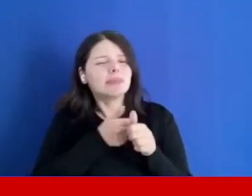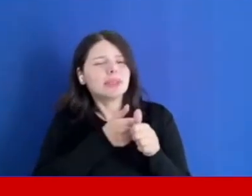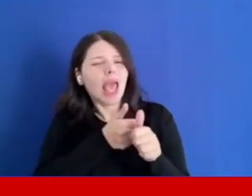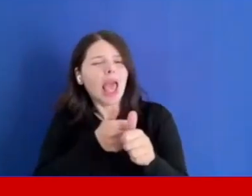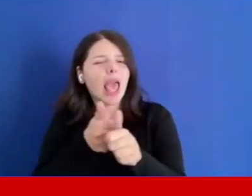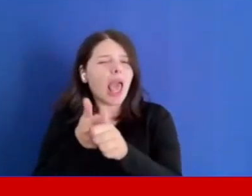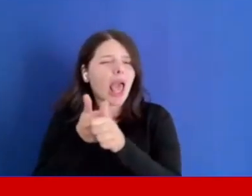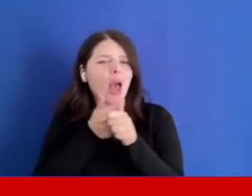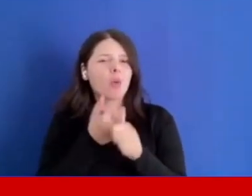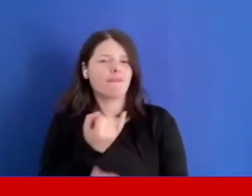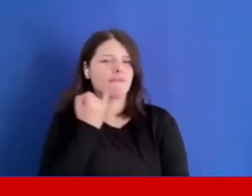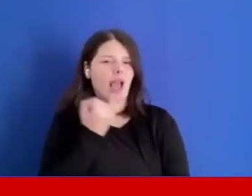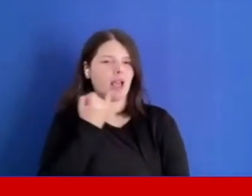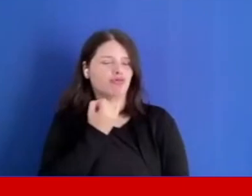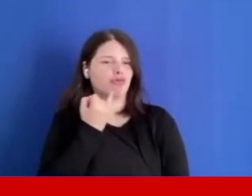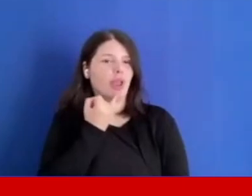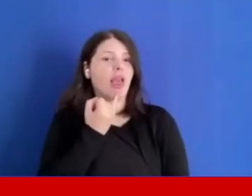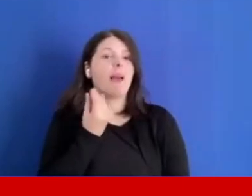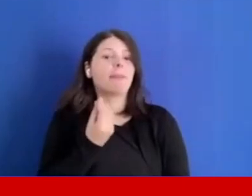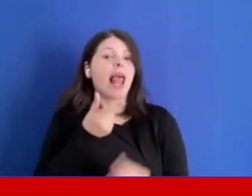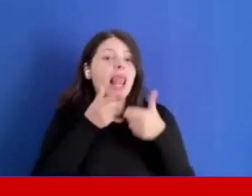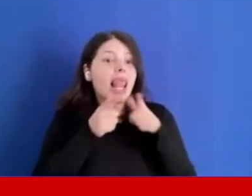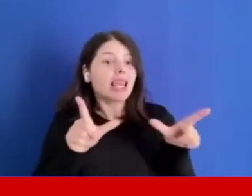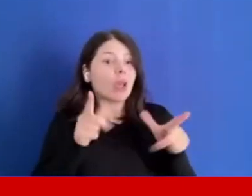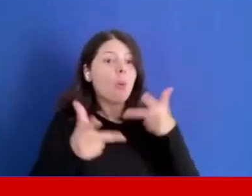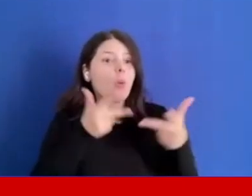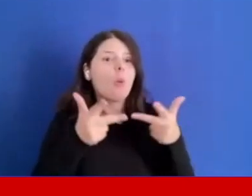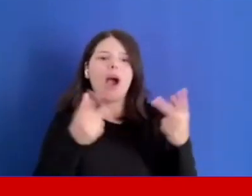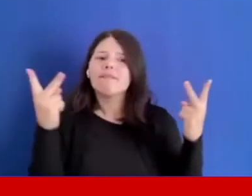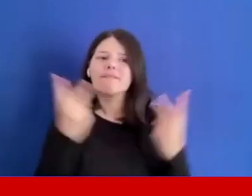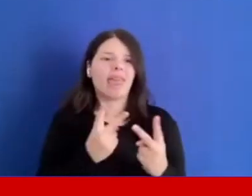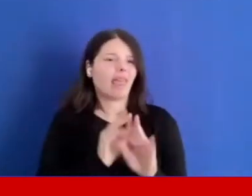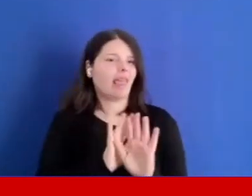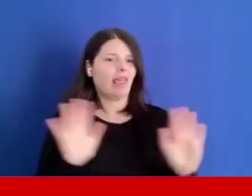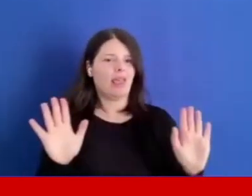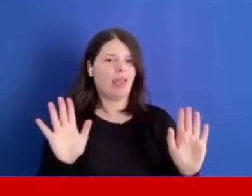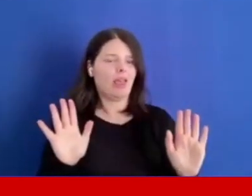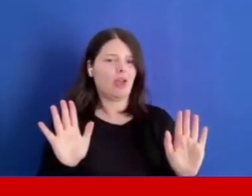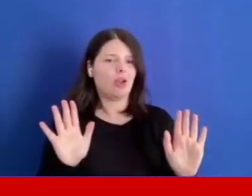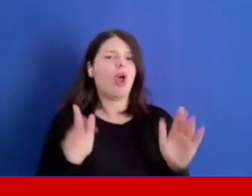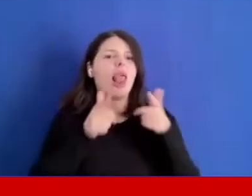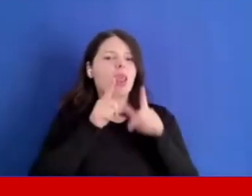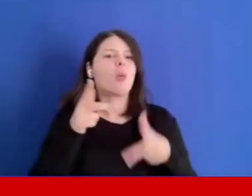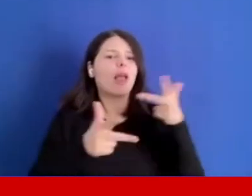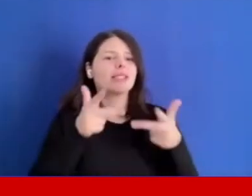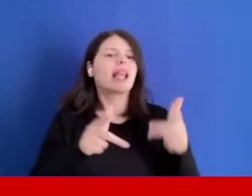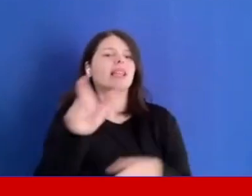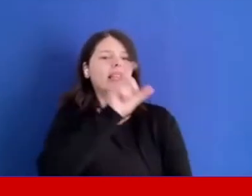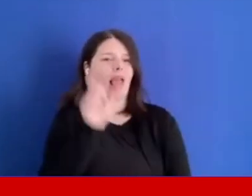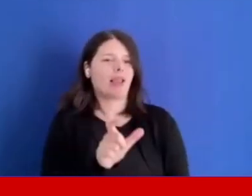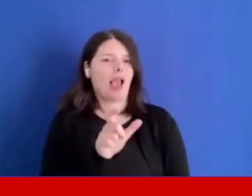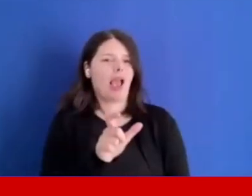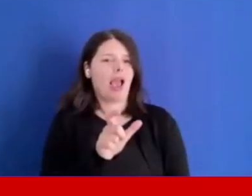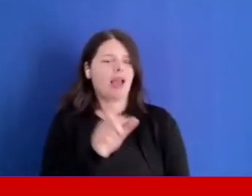più facile, perché questa è una lingua vera e propria come qualsiasi altra lingua, si chiama lingua dei segni italiana. Provate